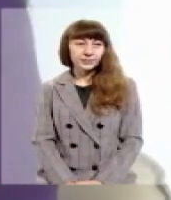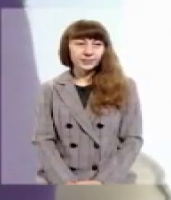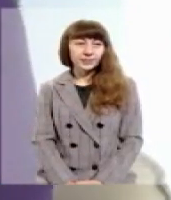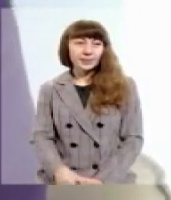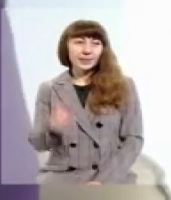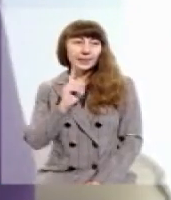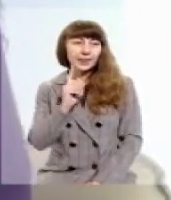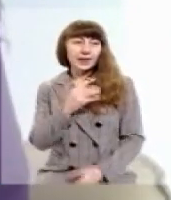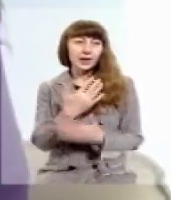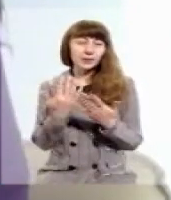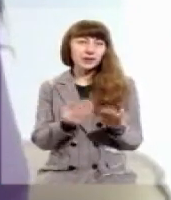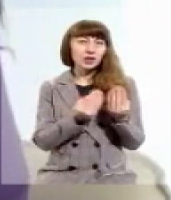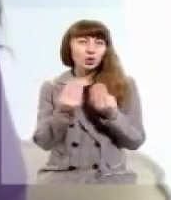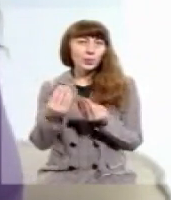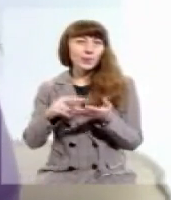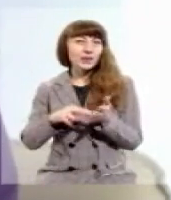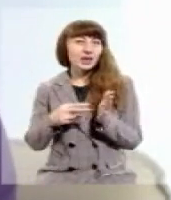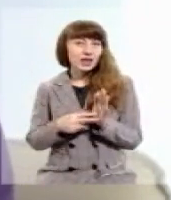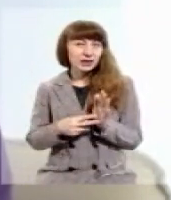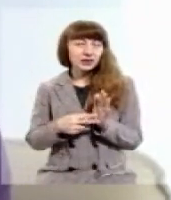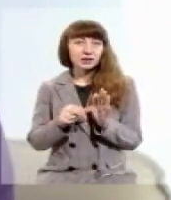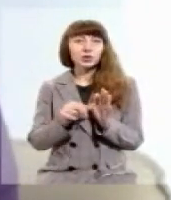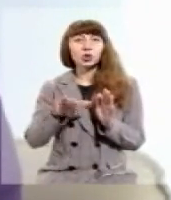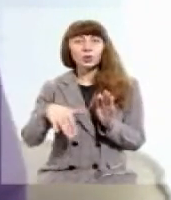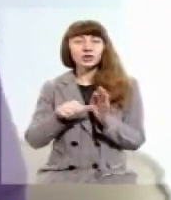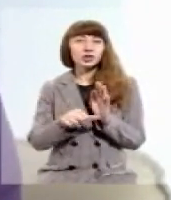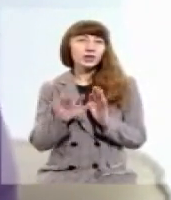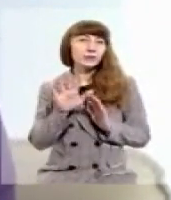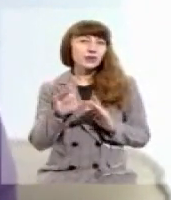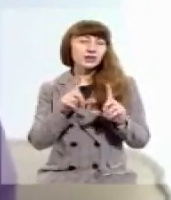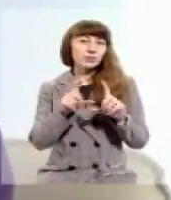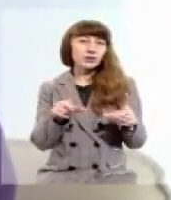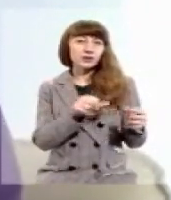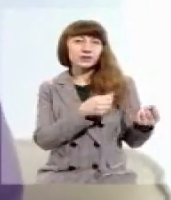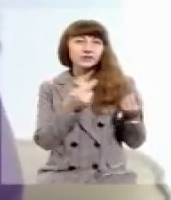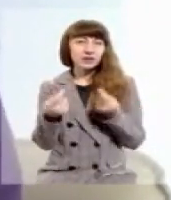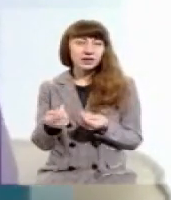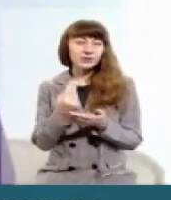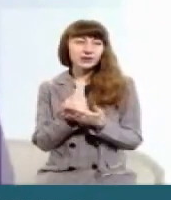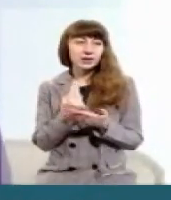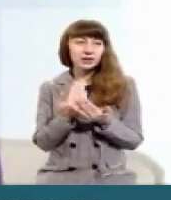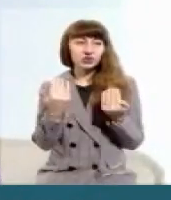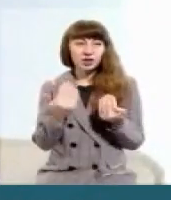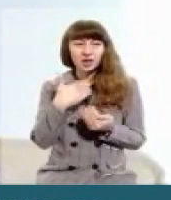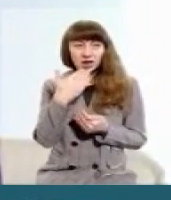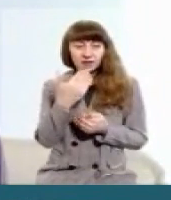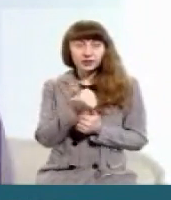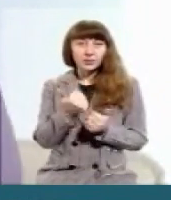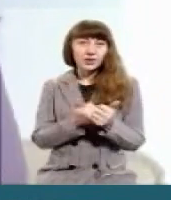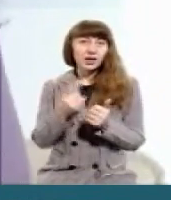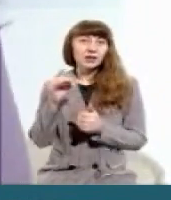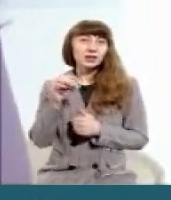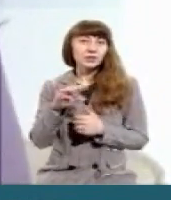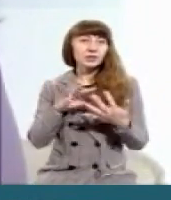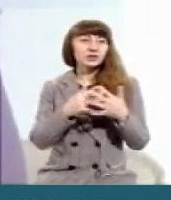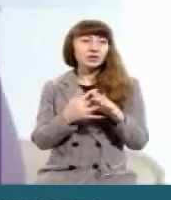Пока что мы дадим вам проект, а потом на 65 объектов по области сами выдадим средства. Теперь я говорю заместителю акима вашего